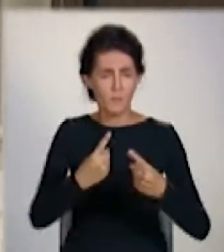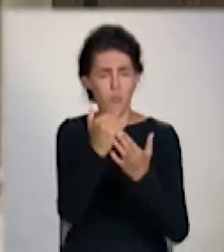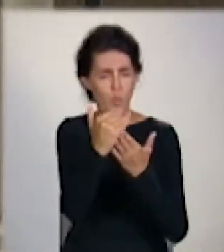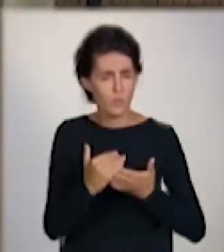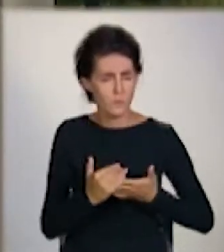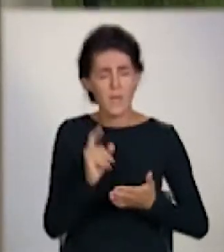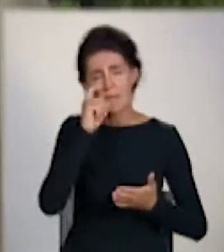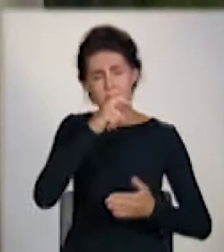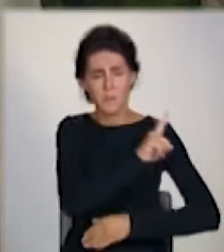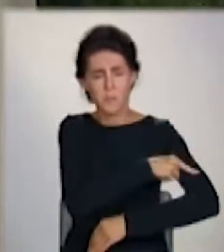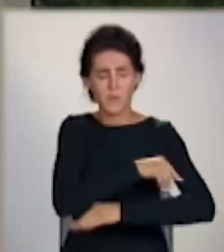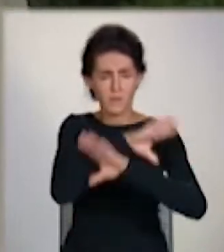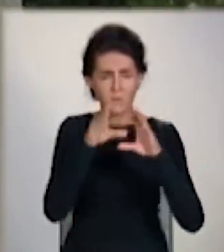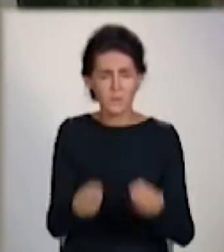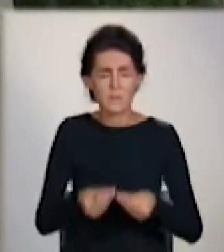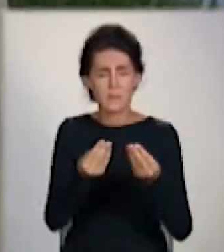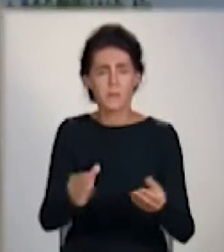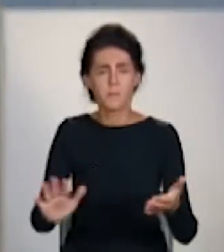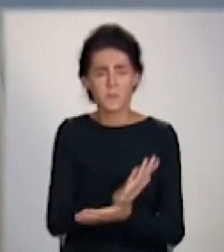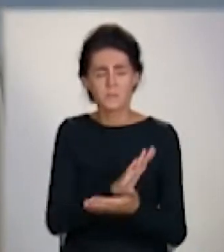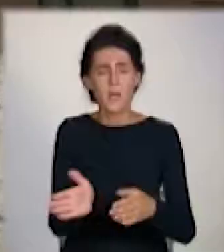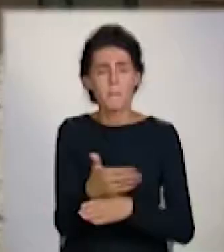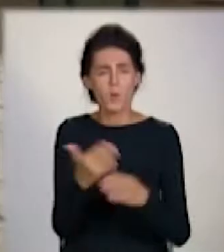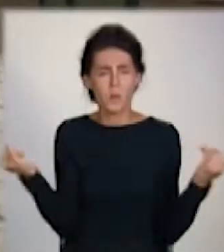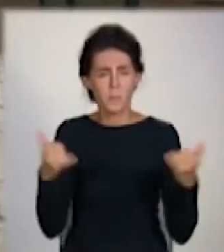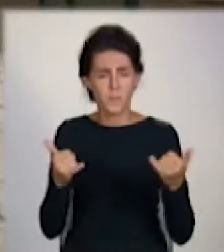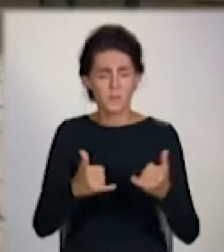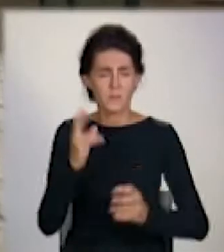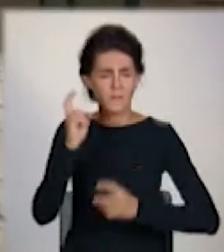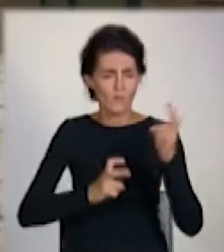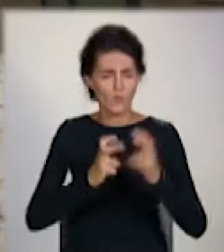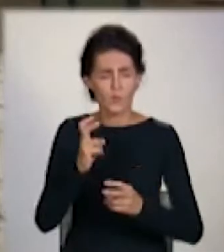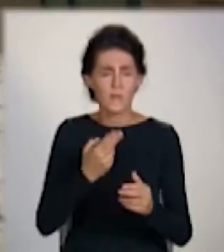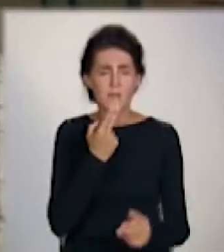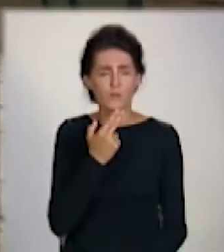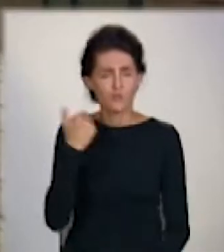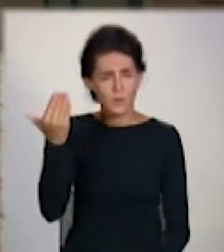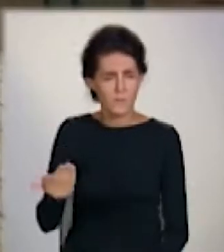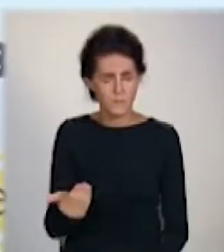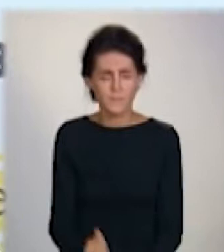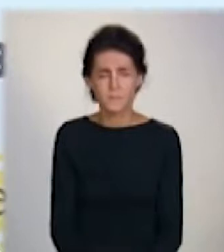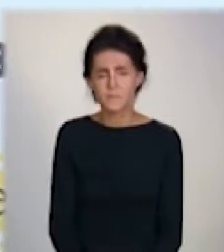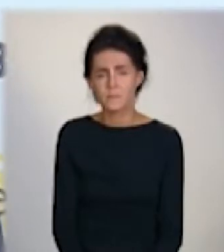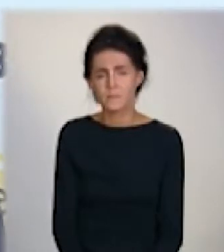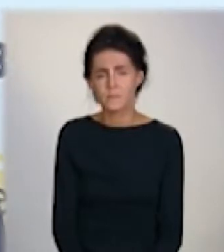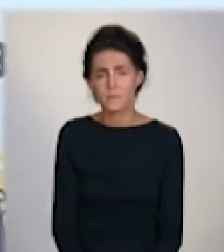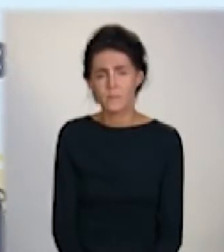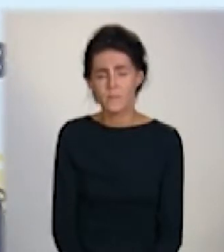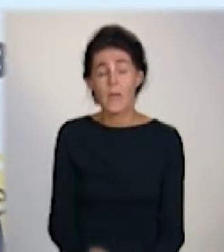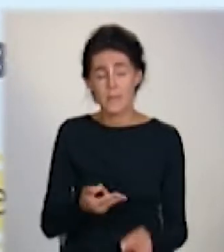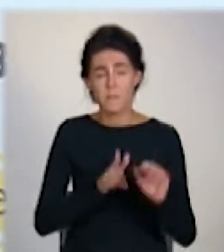Кисень лікарні безкоштовно надає Маріупольський металургійний комбінат імені Ілліча. Станція працює, вона